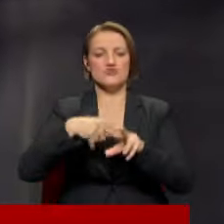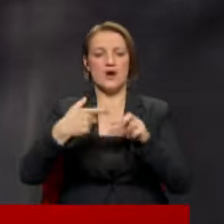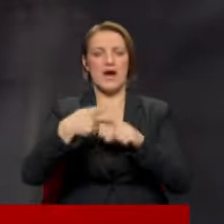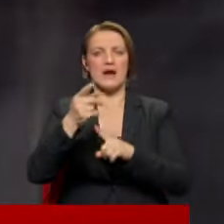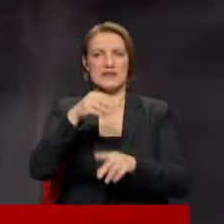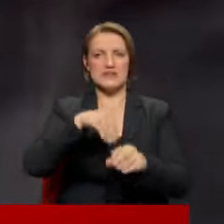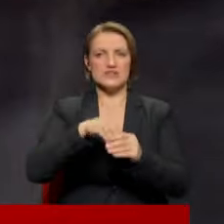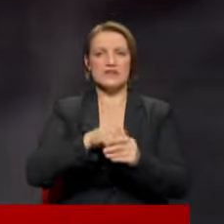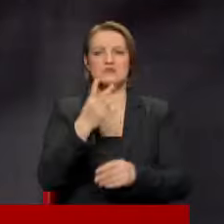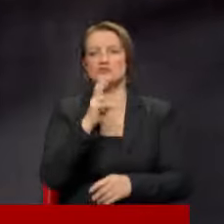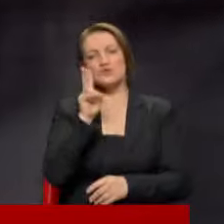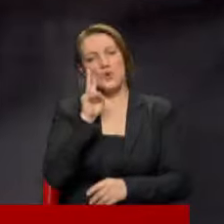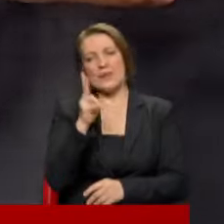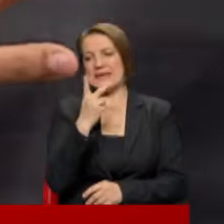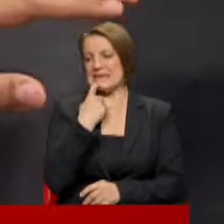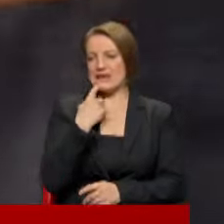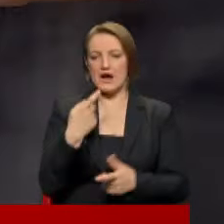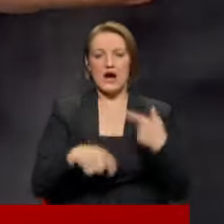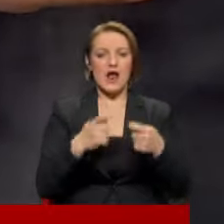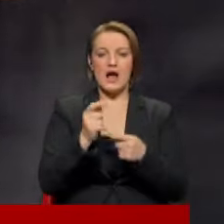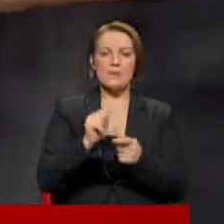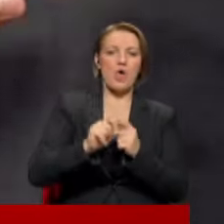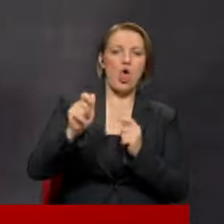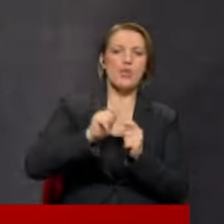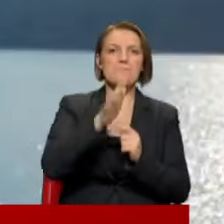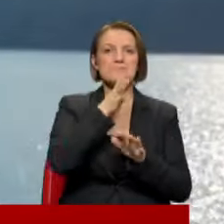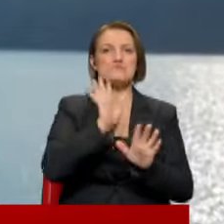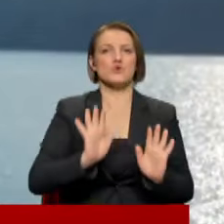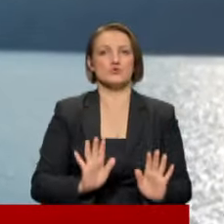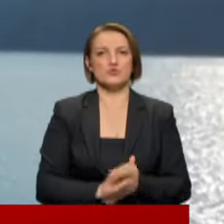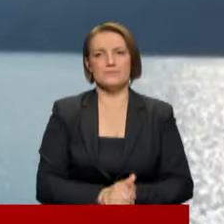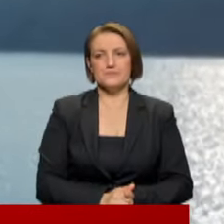söylenmiyor Dolayısıyla son 2 yılın ne kadar Garanti ödemesi yapıldığını